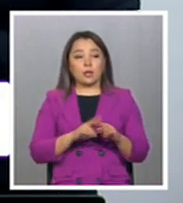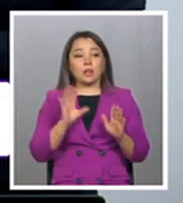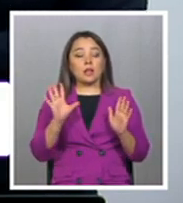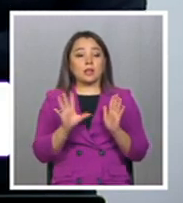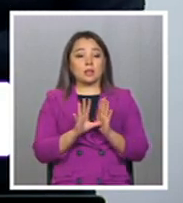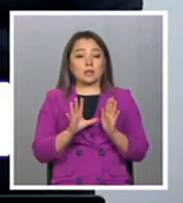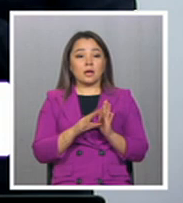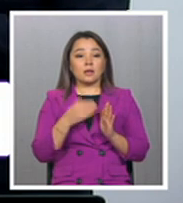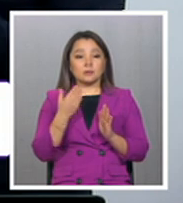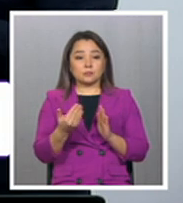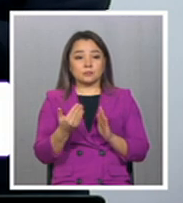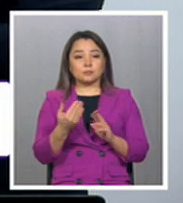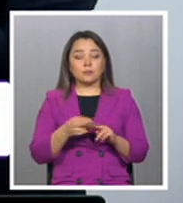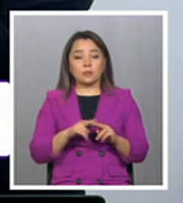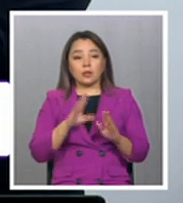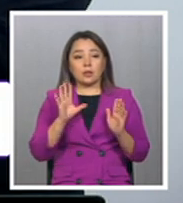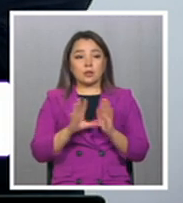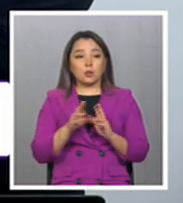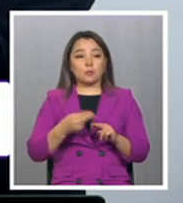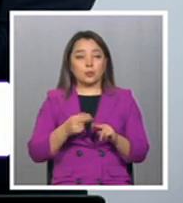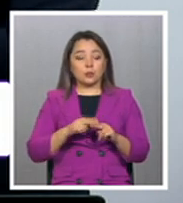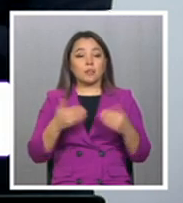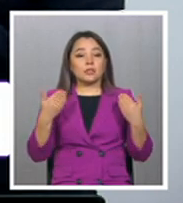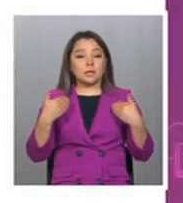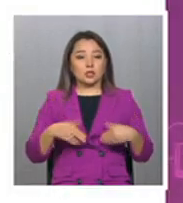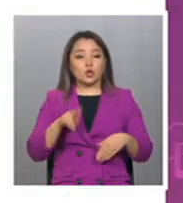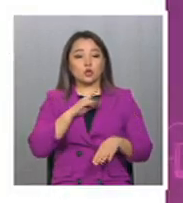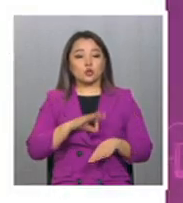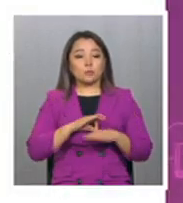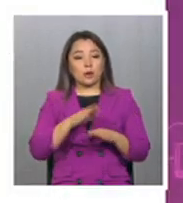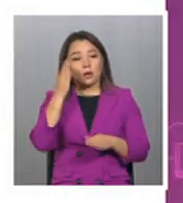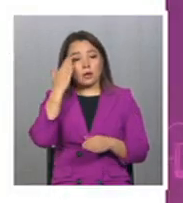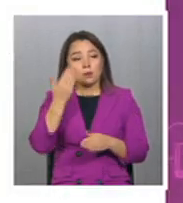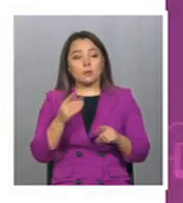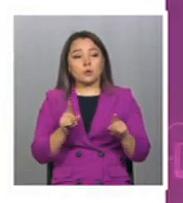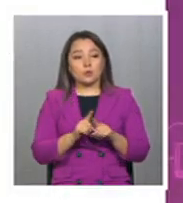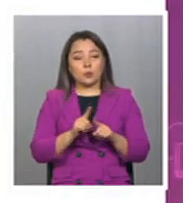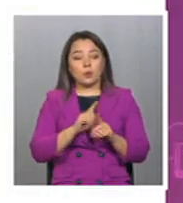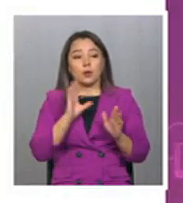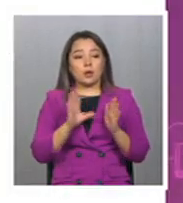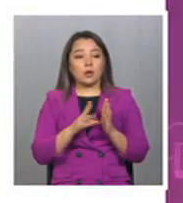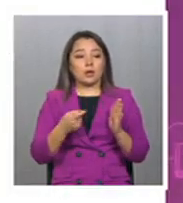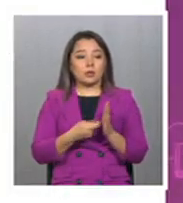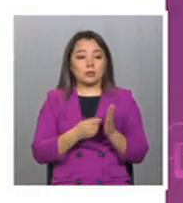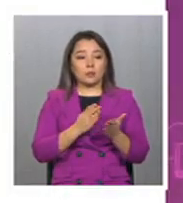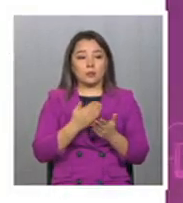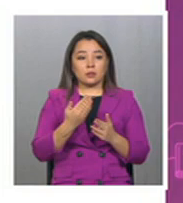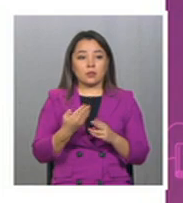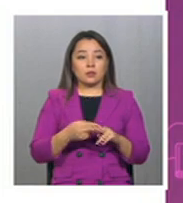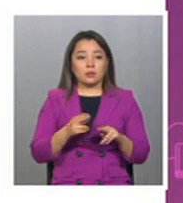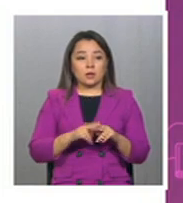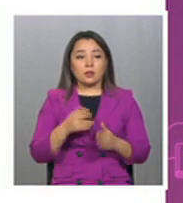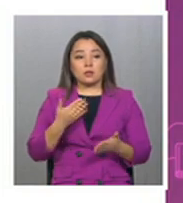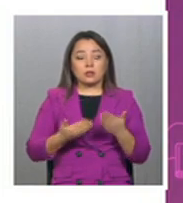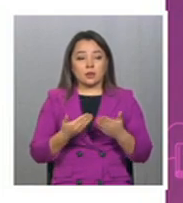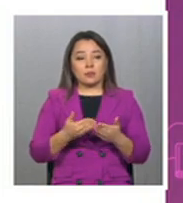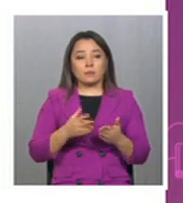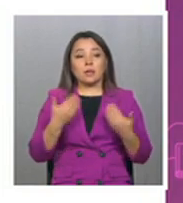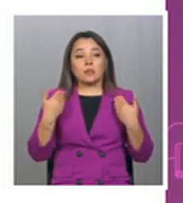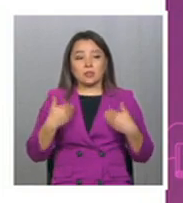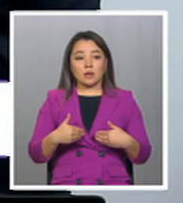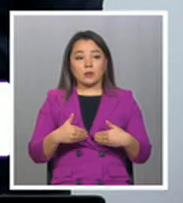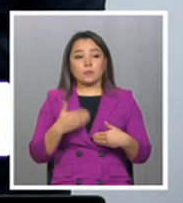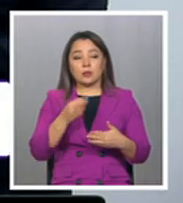энергия. Энергия бұл дененің жұмыс істеу қабілеті мен қуаты. Егер дене